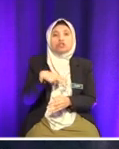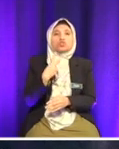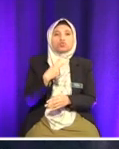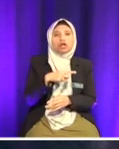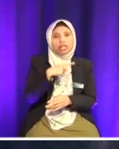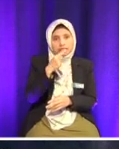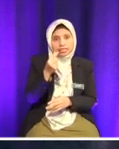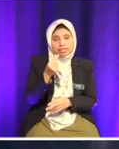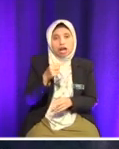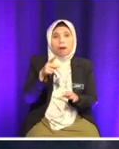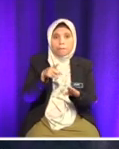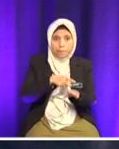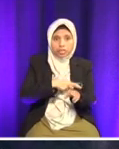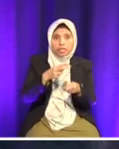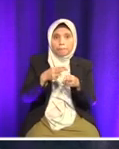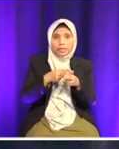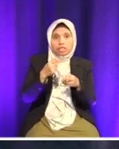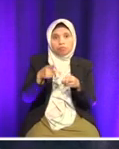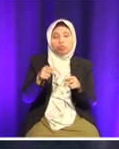Panjang pendeknya bagus